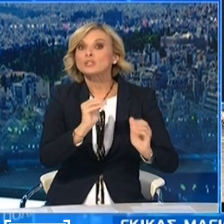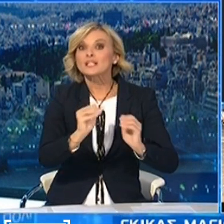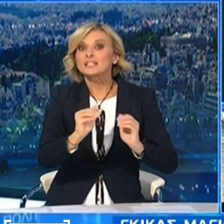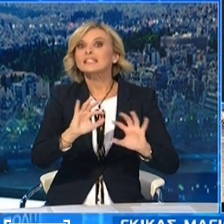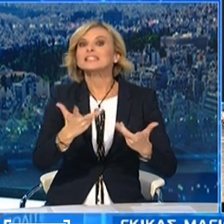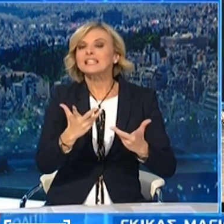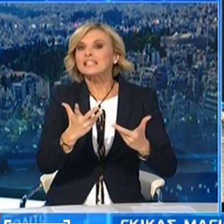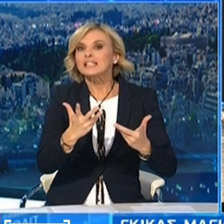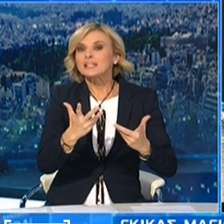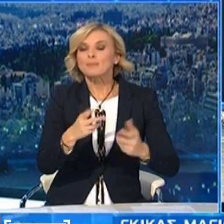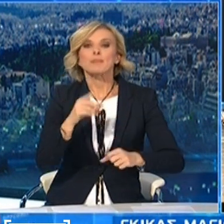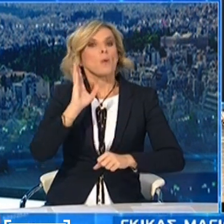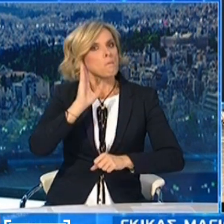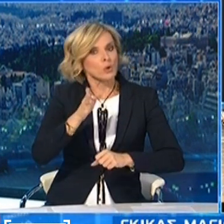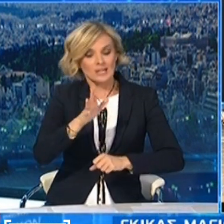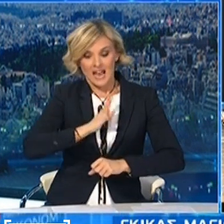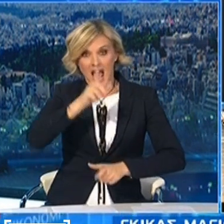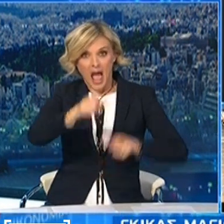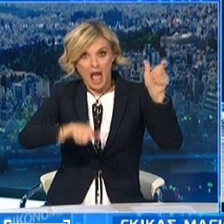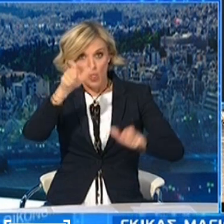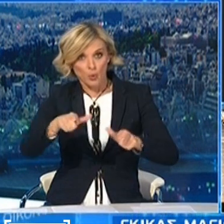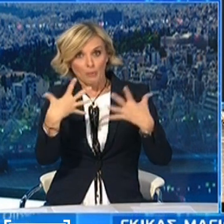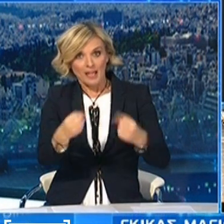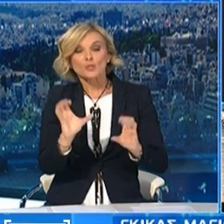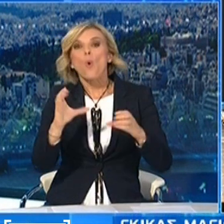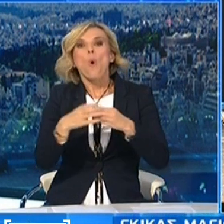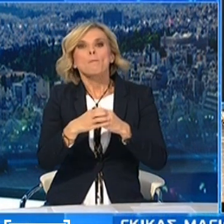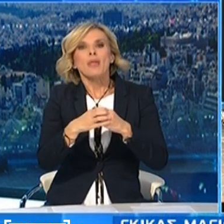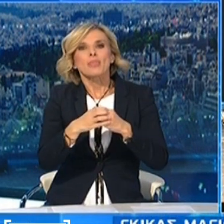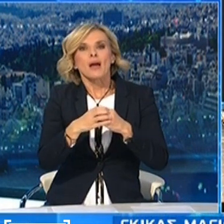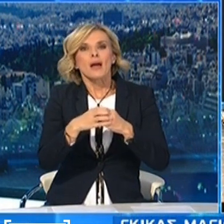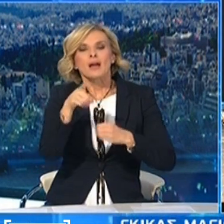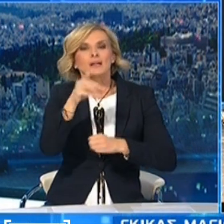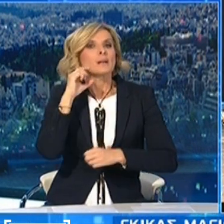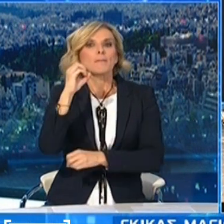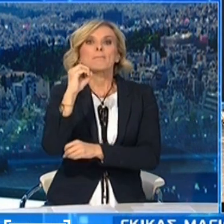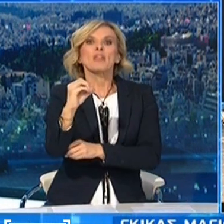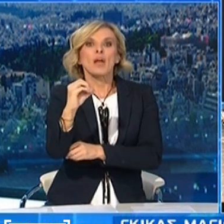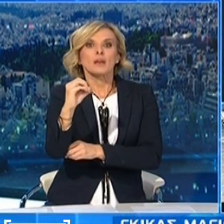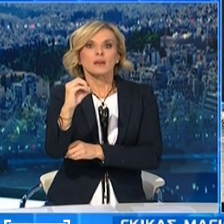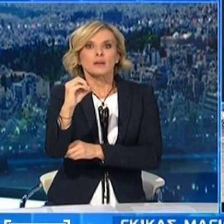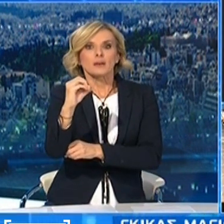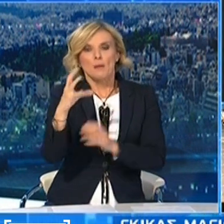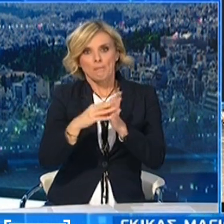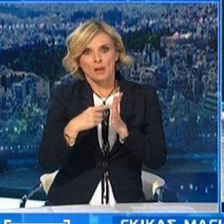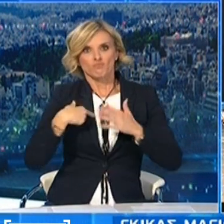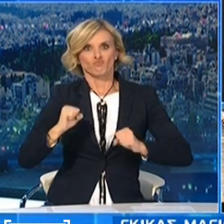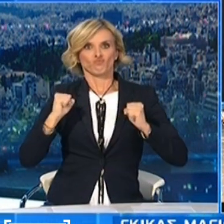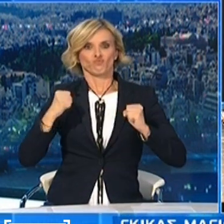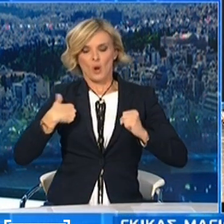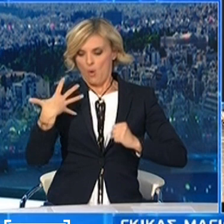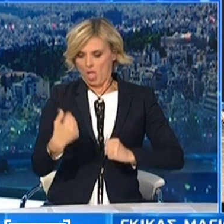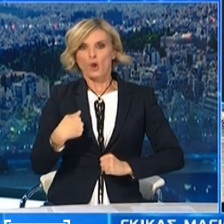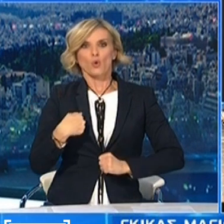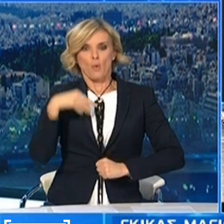αίματος 0. Οπότε οι άνθρωποι που έχουν ομάδα αίματος 0 να μην θεωρούν τους εαυτούς τους άτρωτους. Τέλος, επιτρέψτε μου να